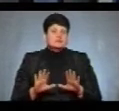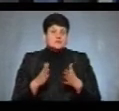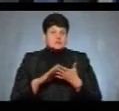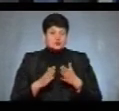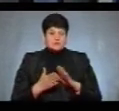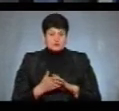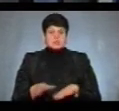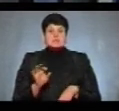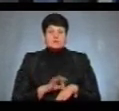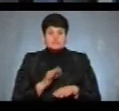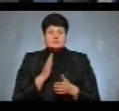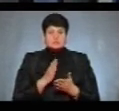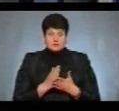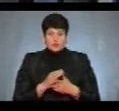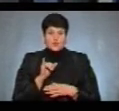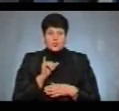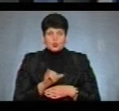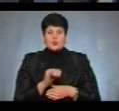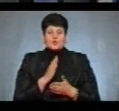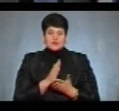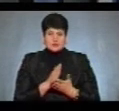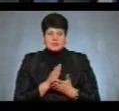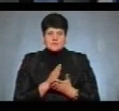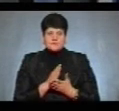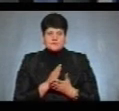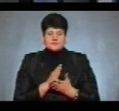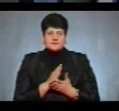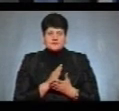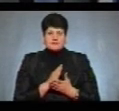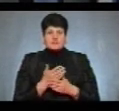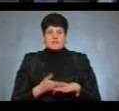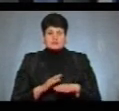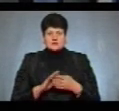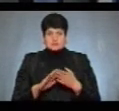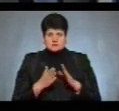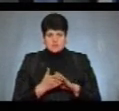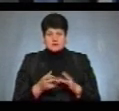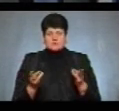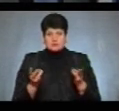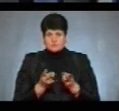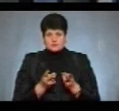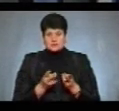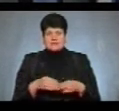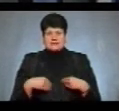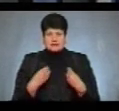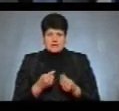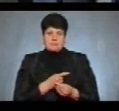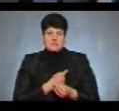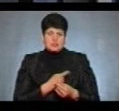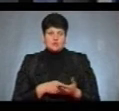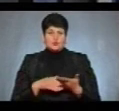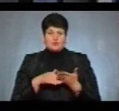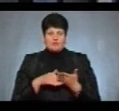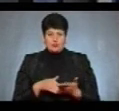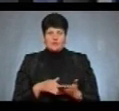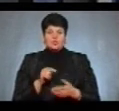що захворів. У нього є так званий невідкладний стан, стан, який потребує надання медичної